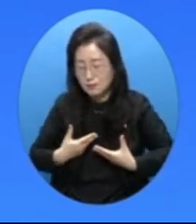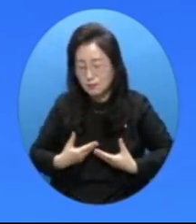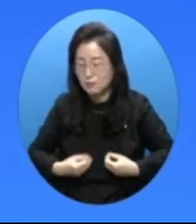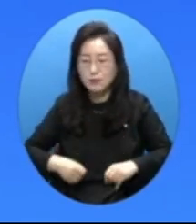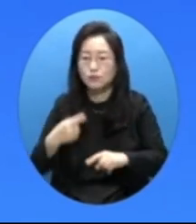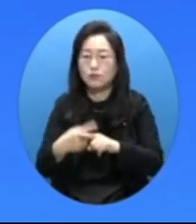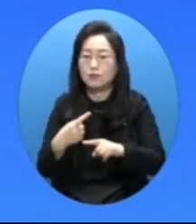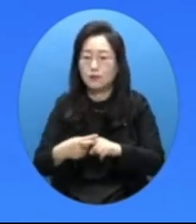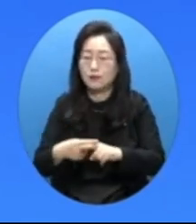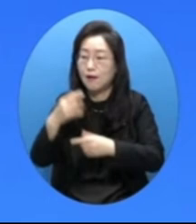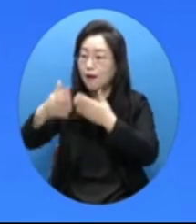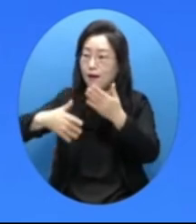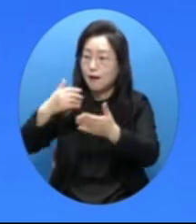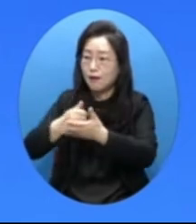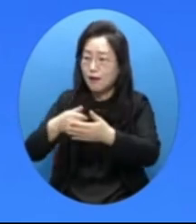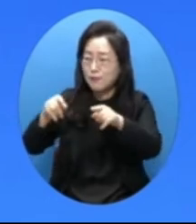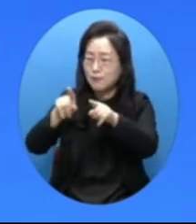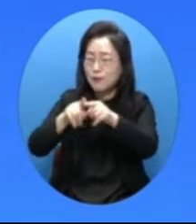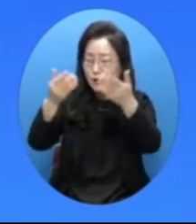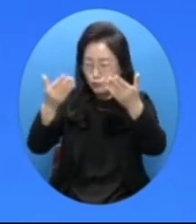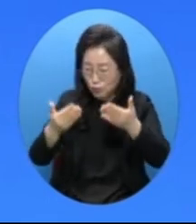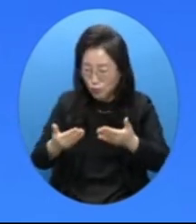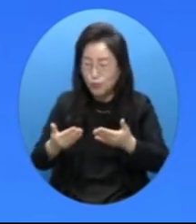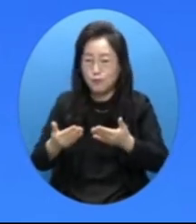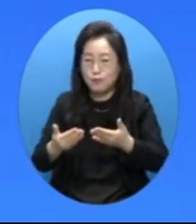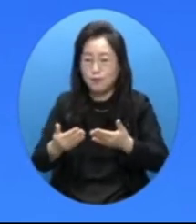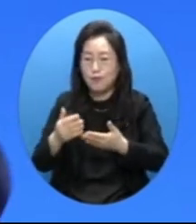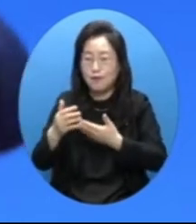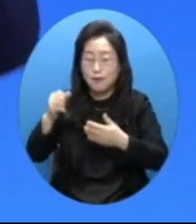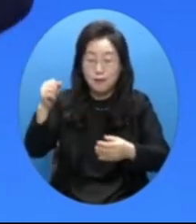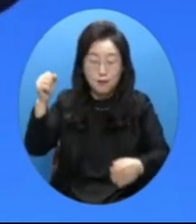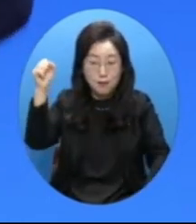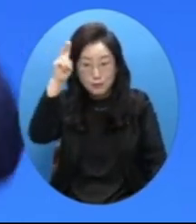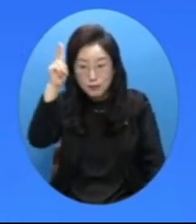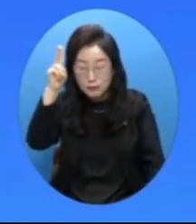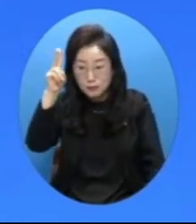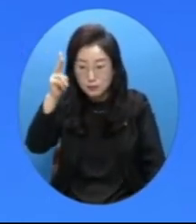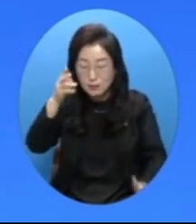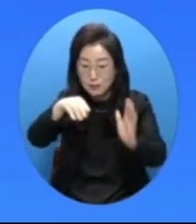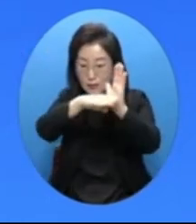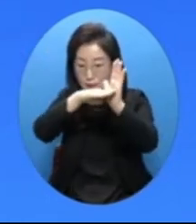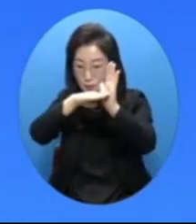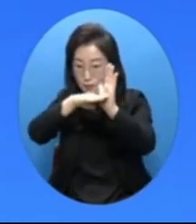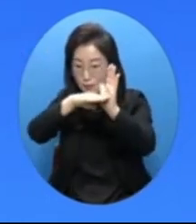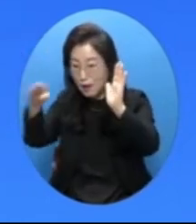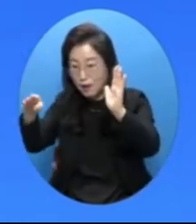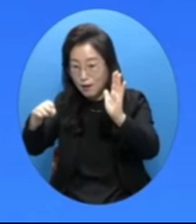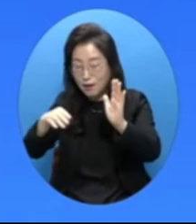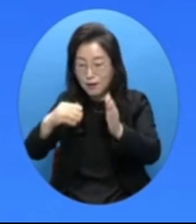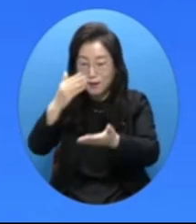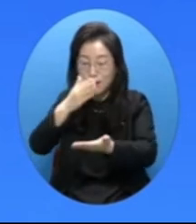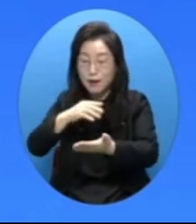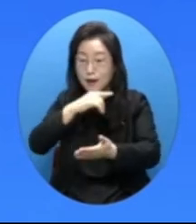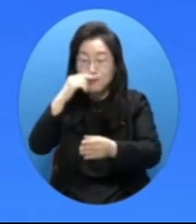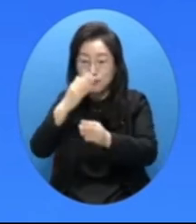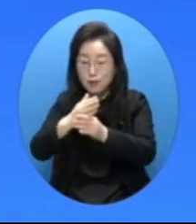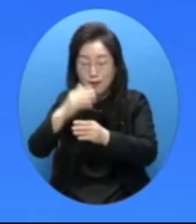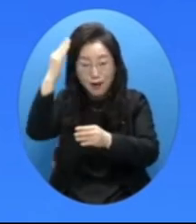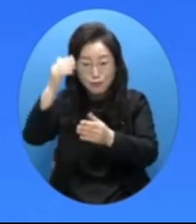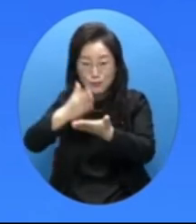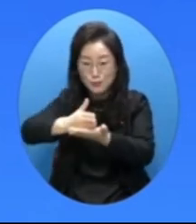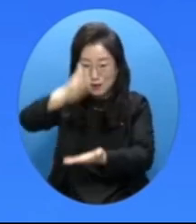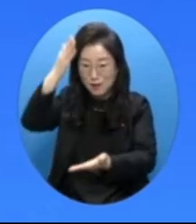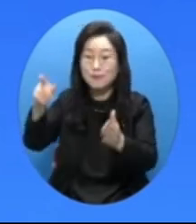하나님이 우리 함께 하고 계시기 때문에 언제고 갑자기 무너뜨려 주시고 남북이 한 되게 만들어